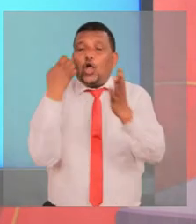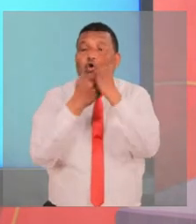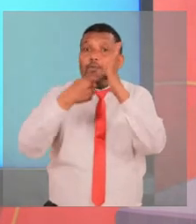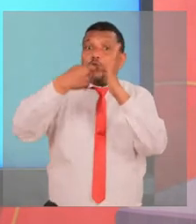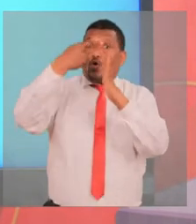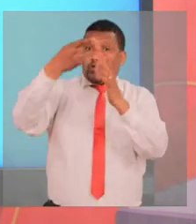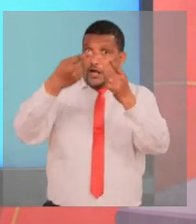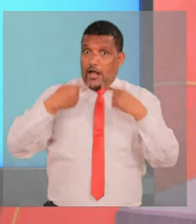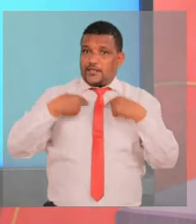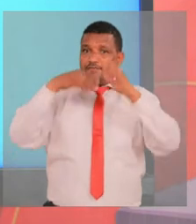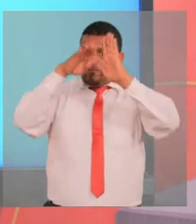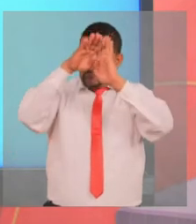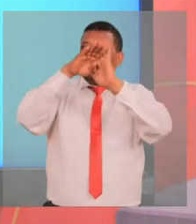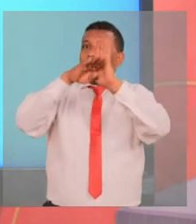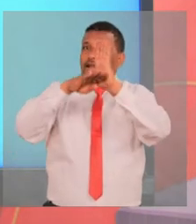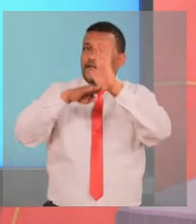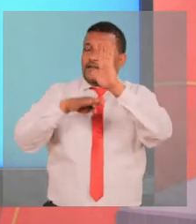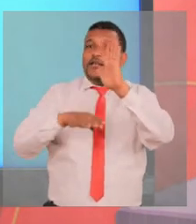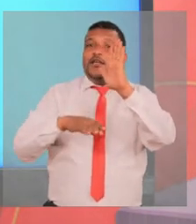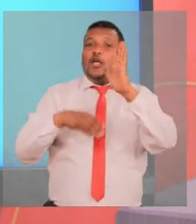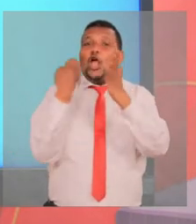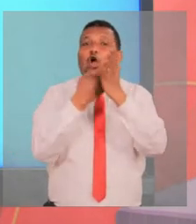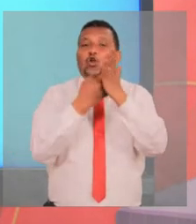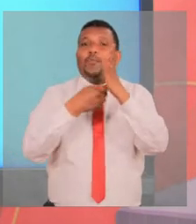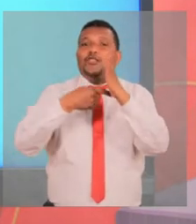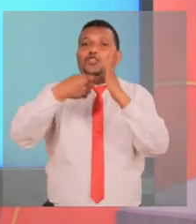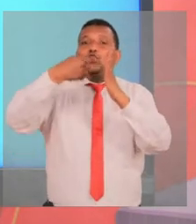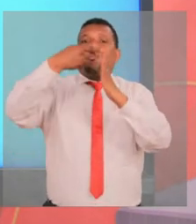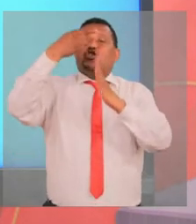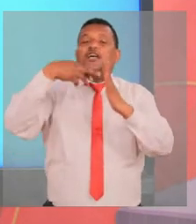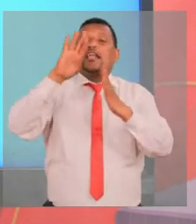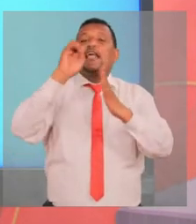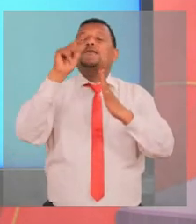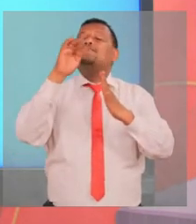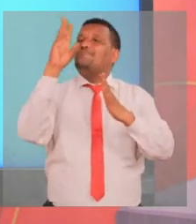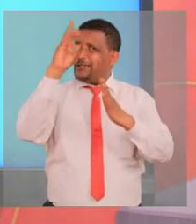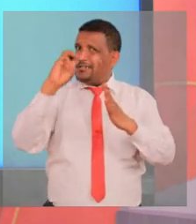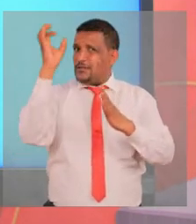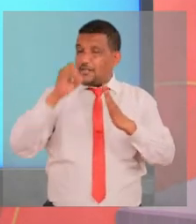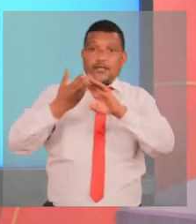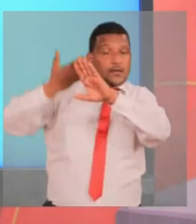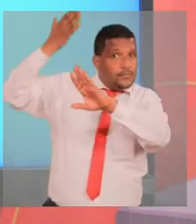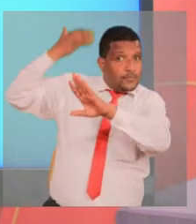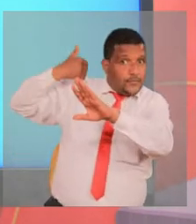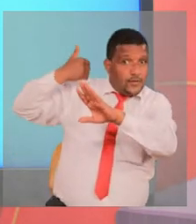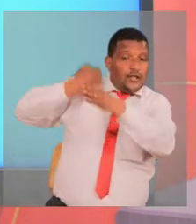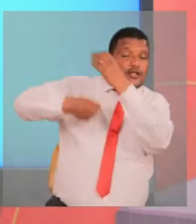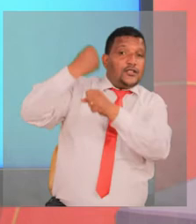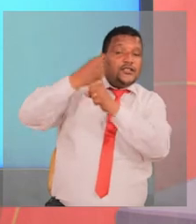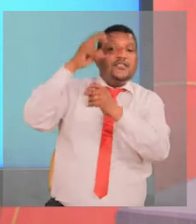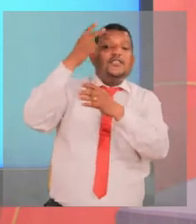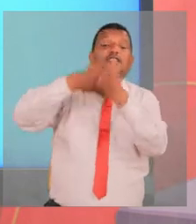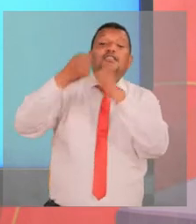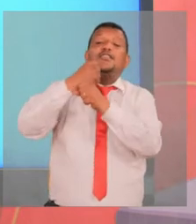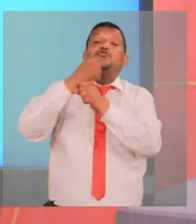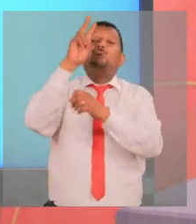सबस्क्राइब इंडियन इकोनामी ग्रोज बाय ए पर्सन फ्रॉम द बेस्ट विशेस